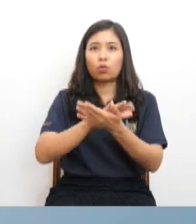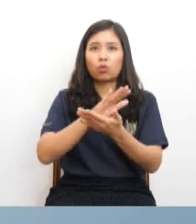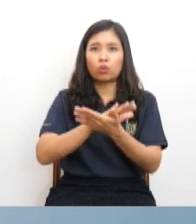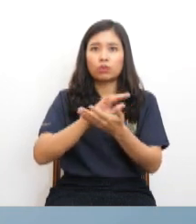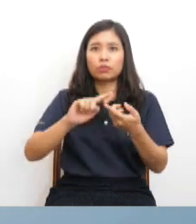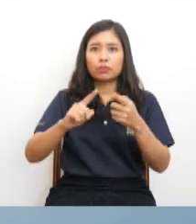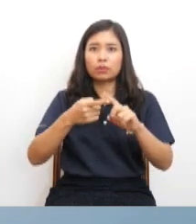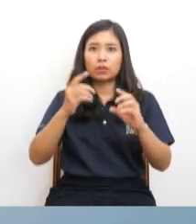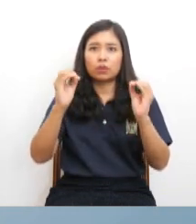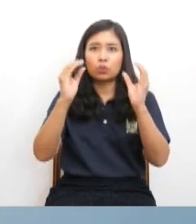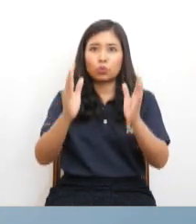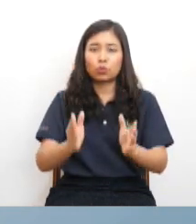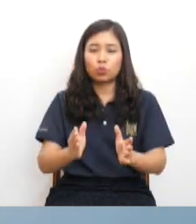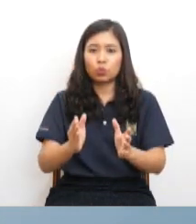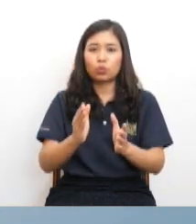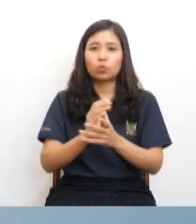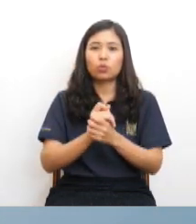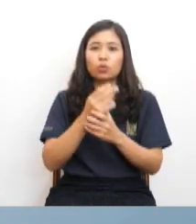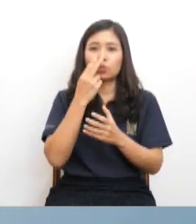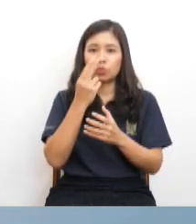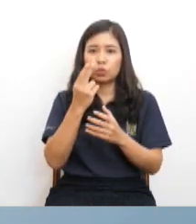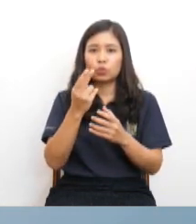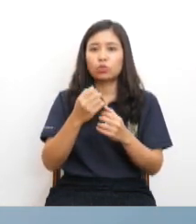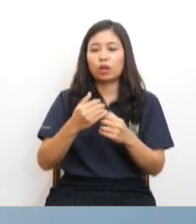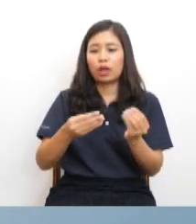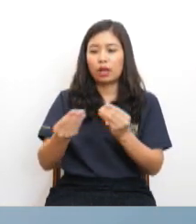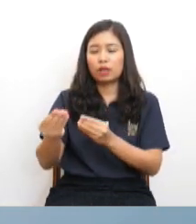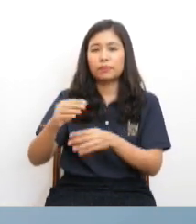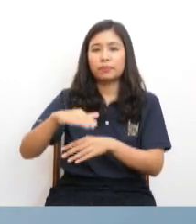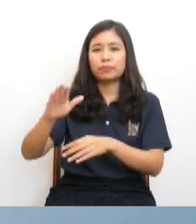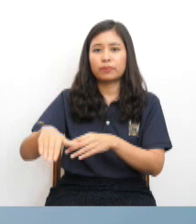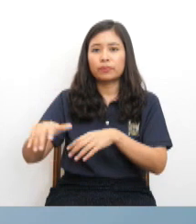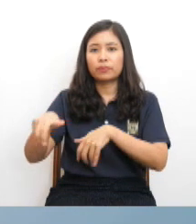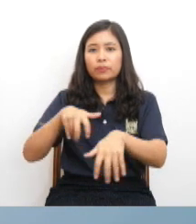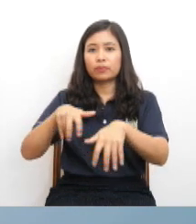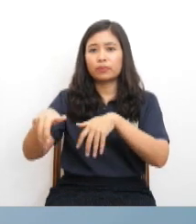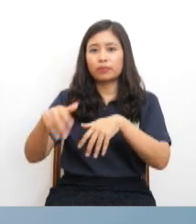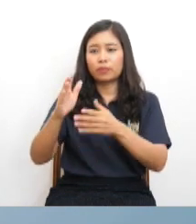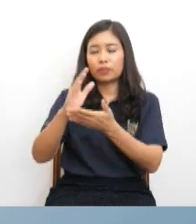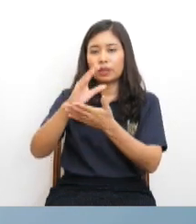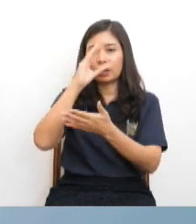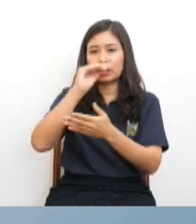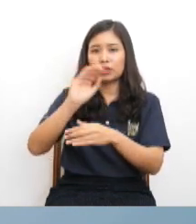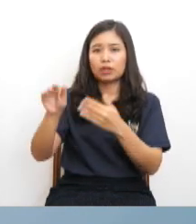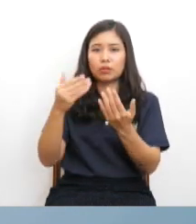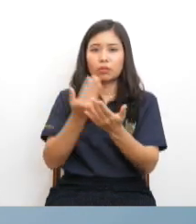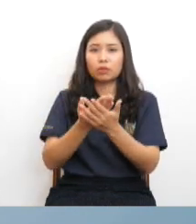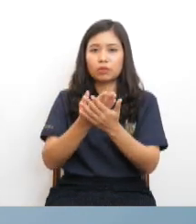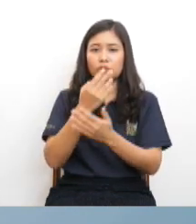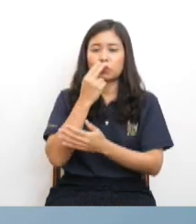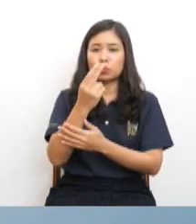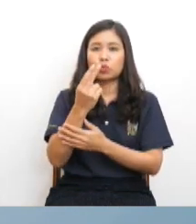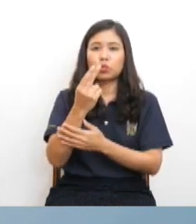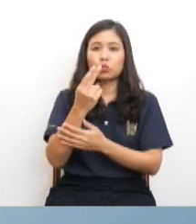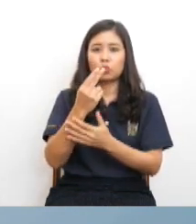ครูนะครับได้ส่งต่อไปยังพี่น้องประชาชนโดยเฉพาะนักเรียนของเราทุกคนได้มีโอกาสได้